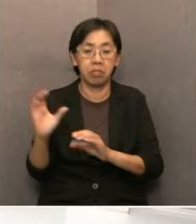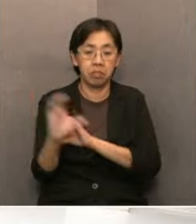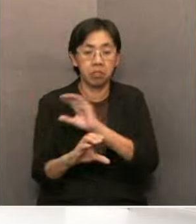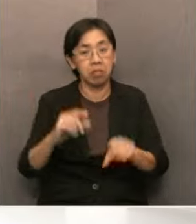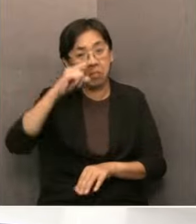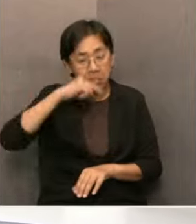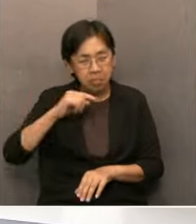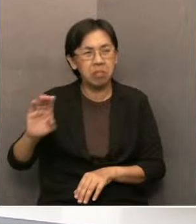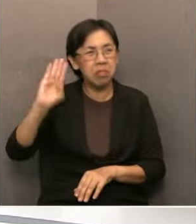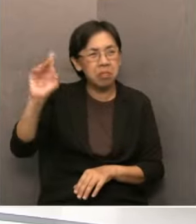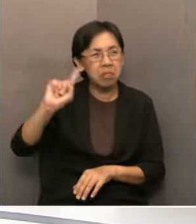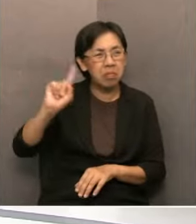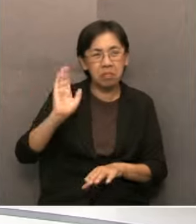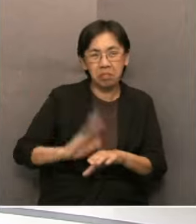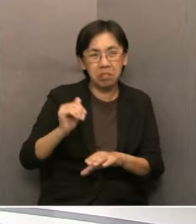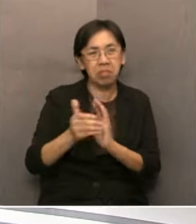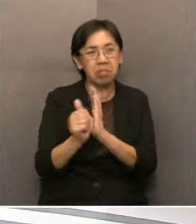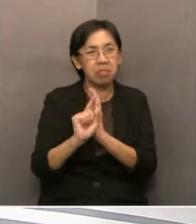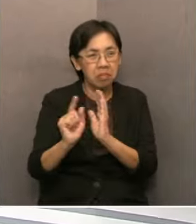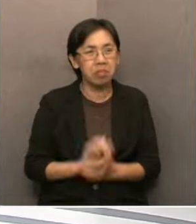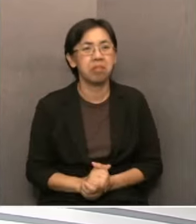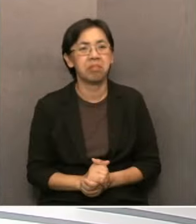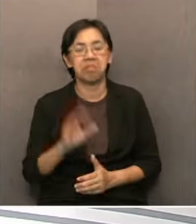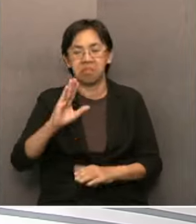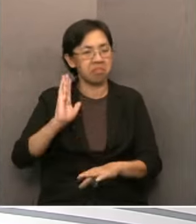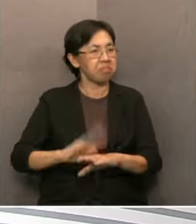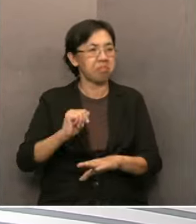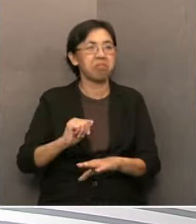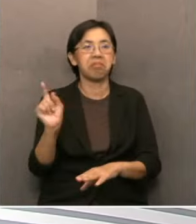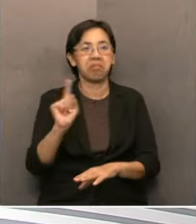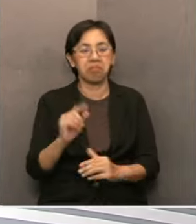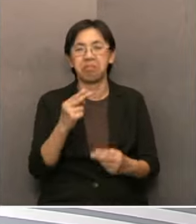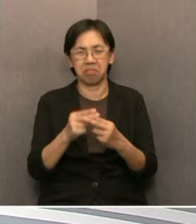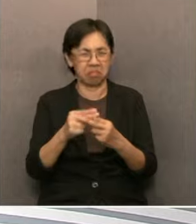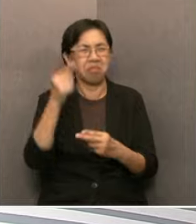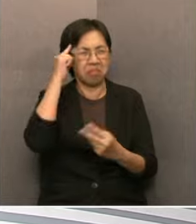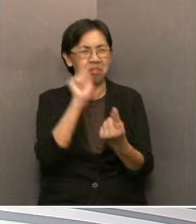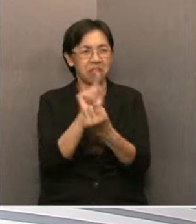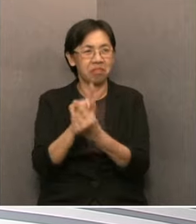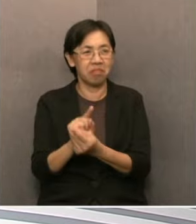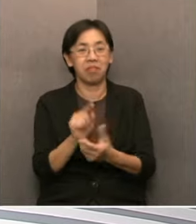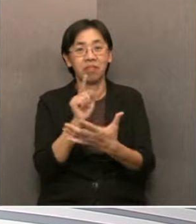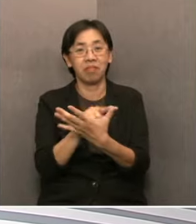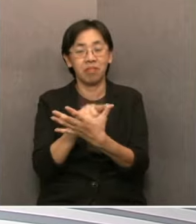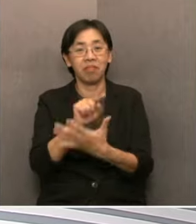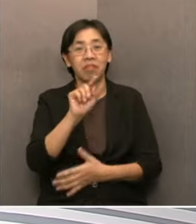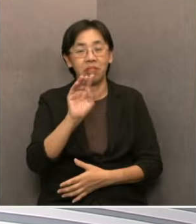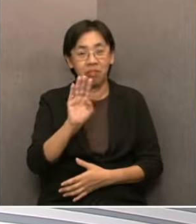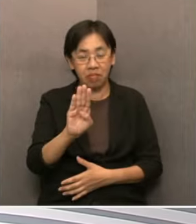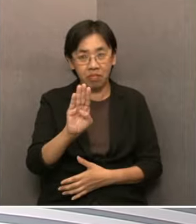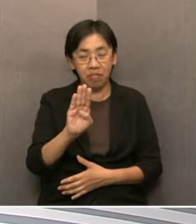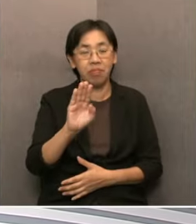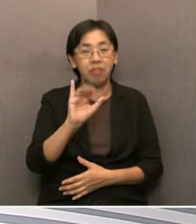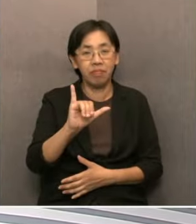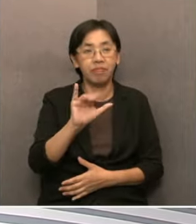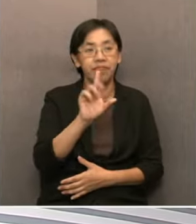วามบิษัทอะไรบานทเค้เชี่ยวชาญเรื่องนี้ที่มีศักยภาพชื่อคุหนาคณตากัดี BYDก็คือบริษัทท